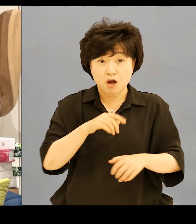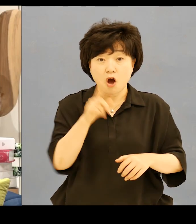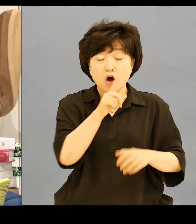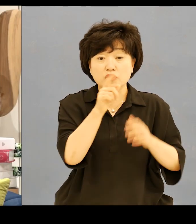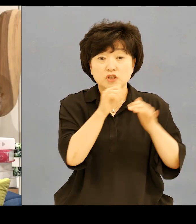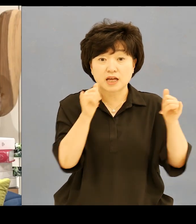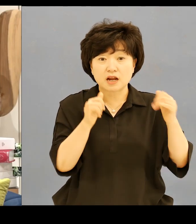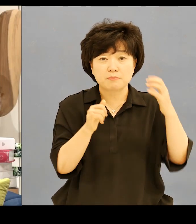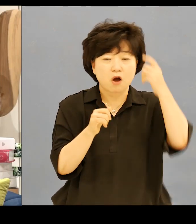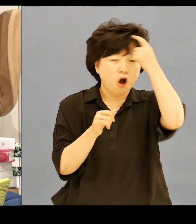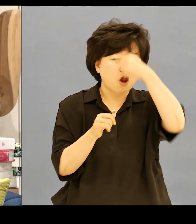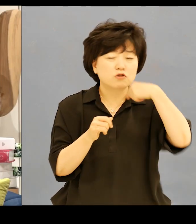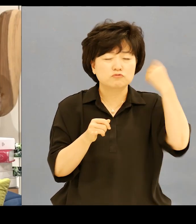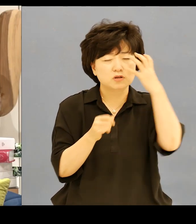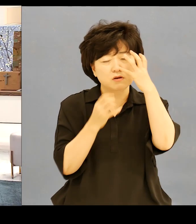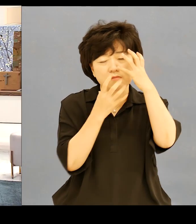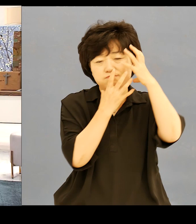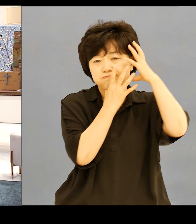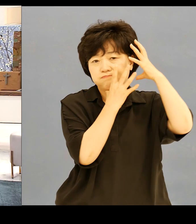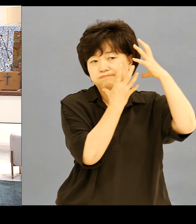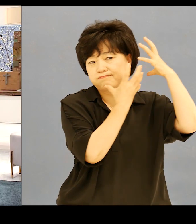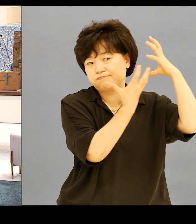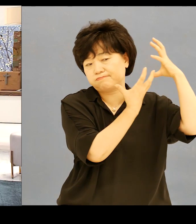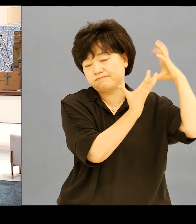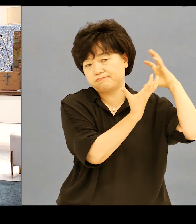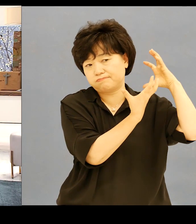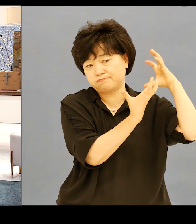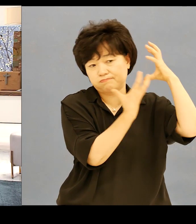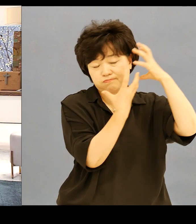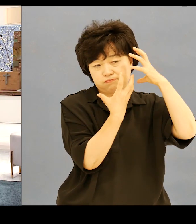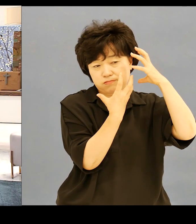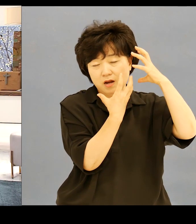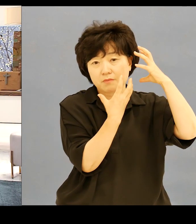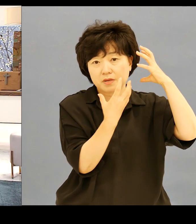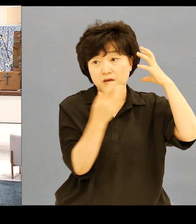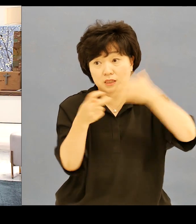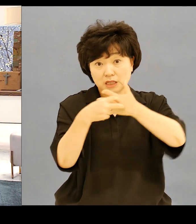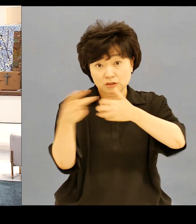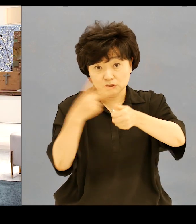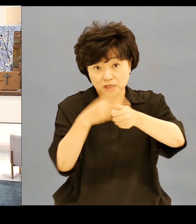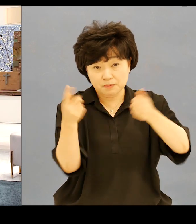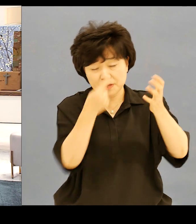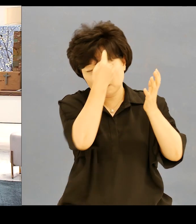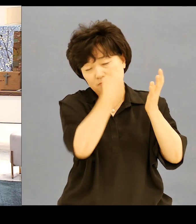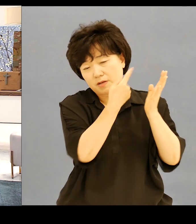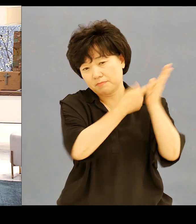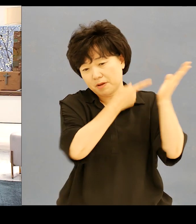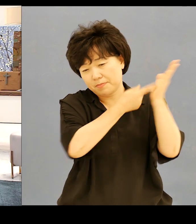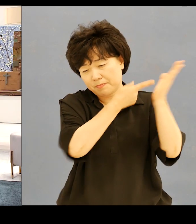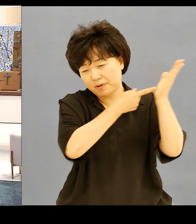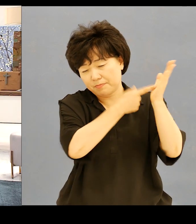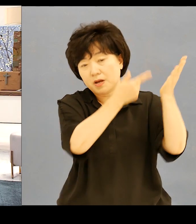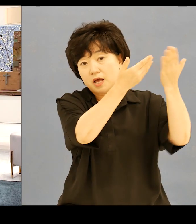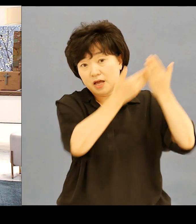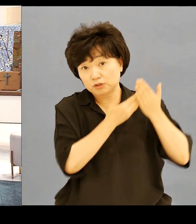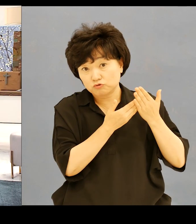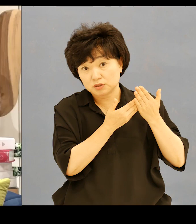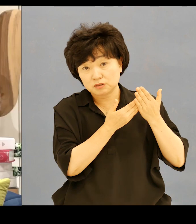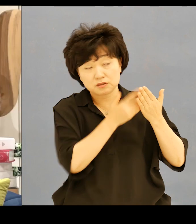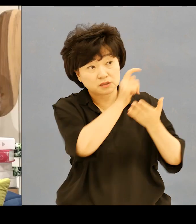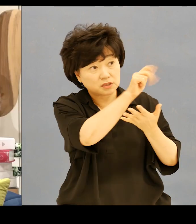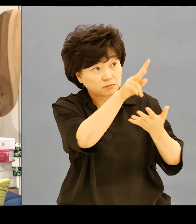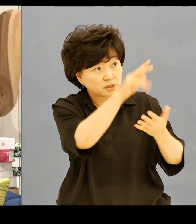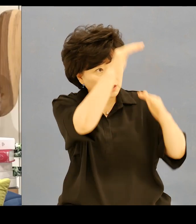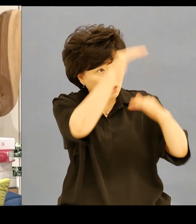얼굴이 이렇게 부어 있는 분을 이제 성형적으로 이제 수술을 하시는 거를 이제 팁 다큐에서 다루신 거예요. 그래서